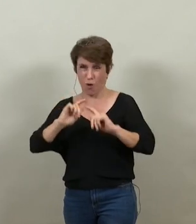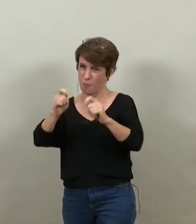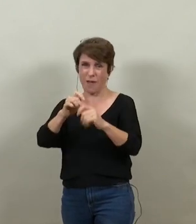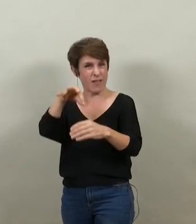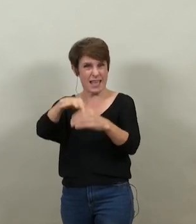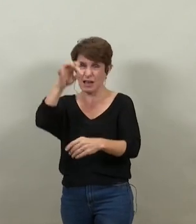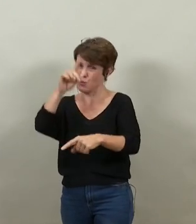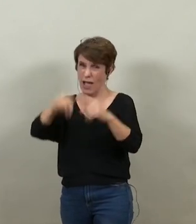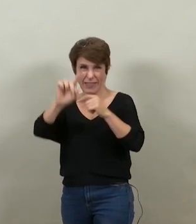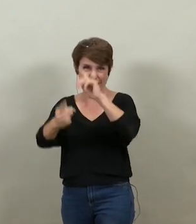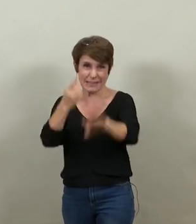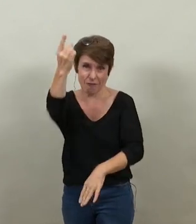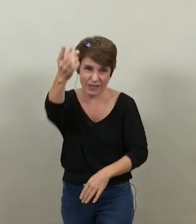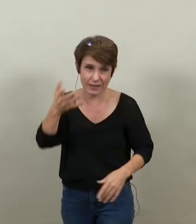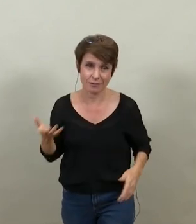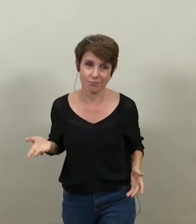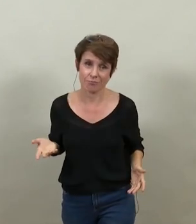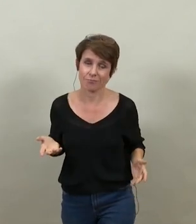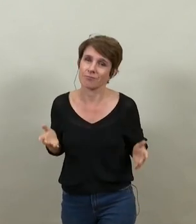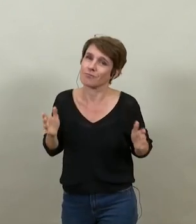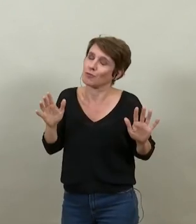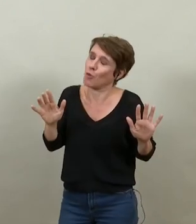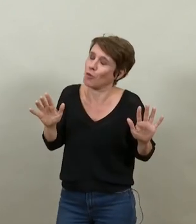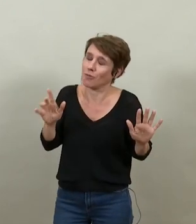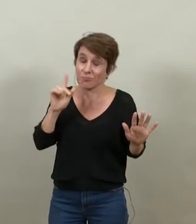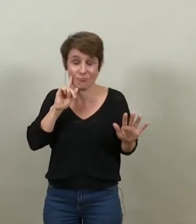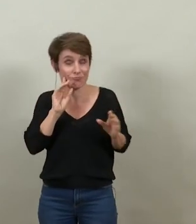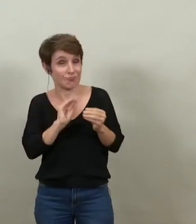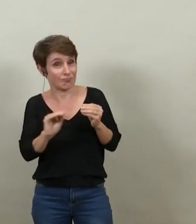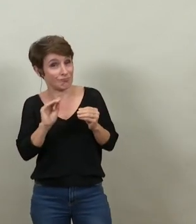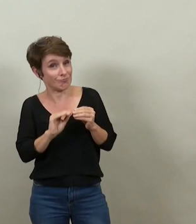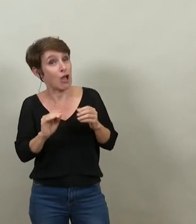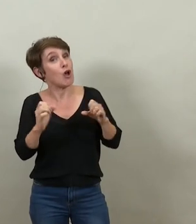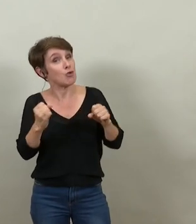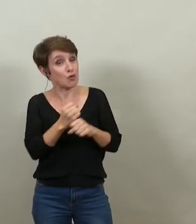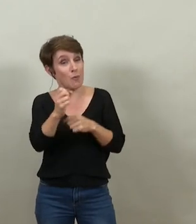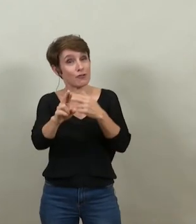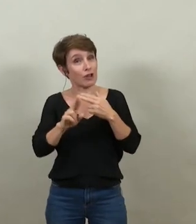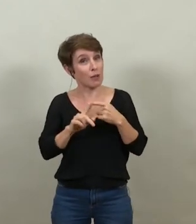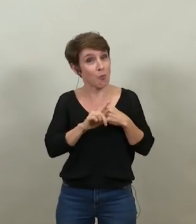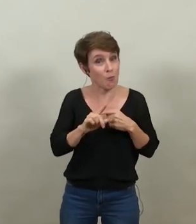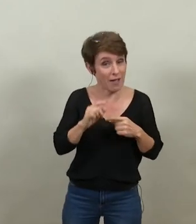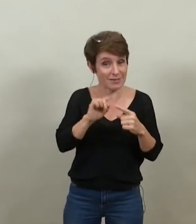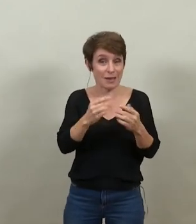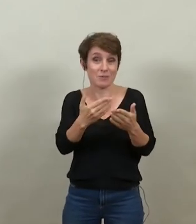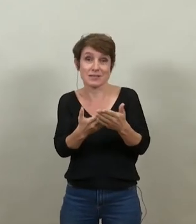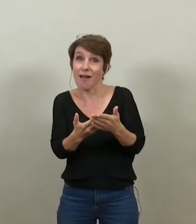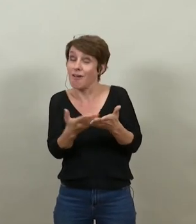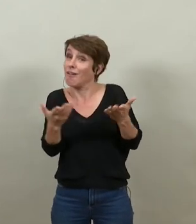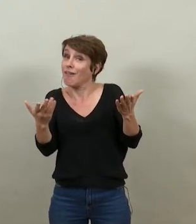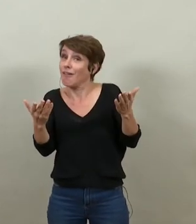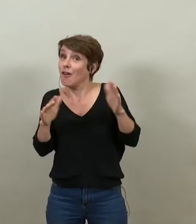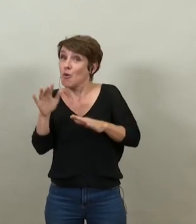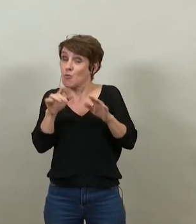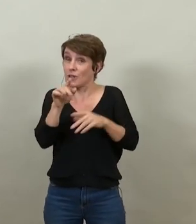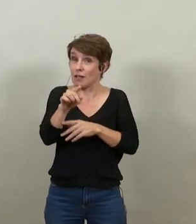vie voilà donc je je m'en étonne et j'aurais aimé vous entendre sur ce point et défendre peut-être les élus dont la